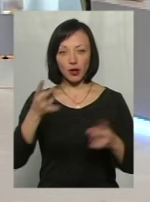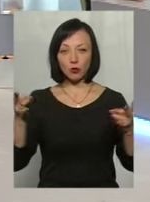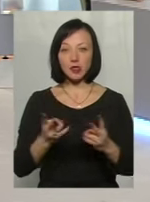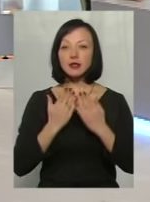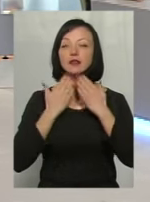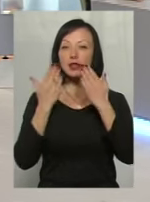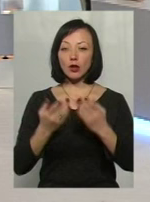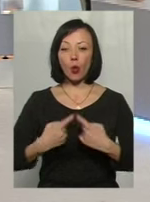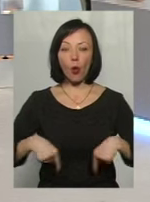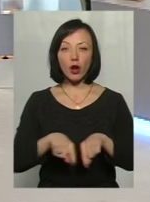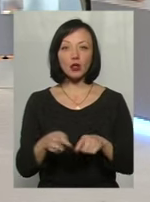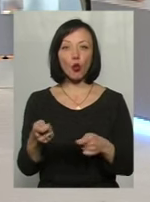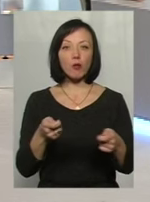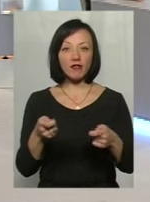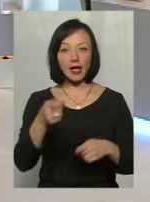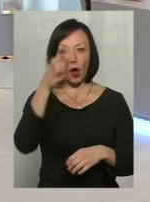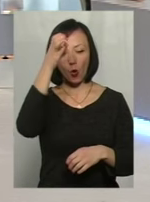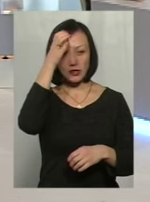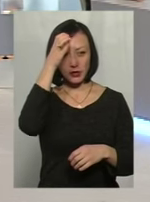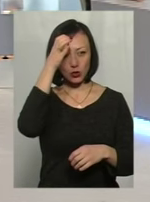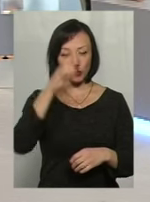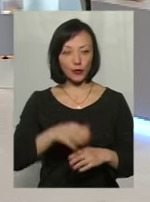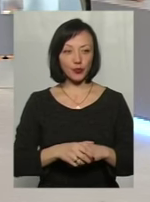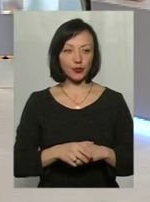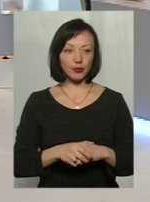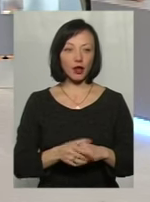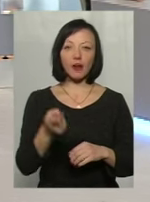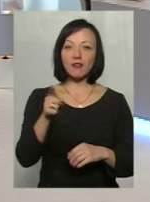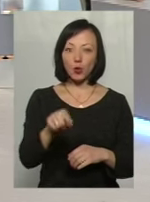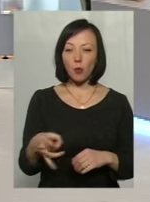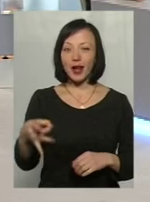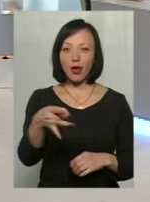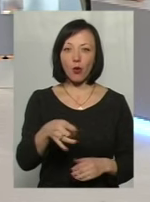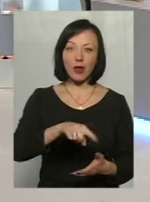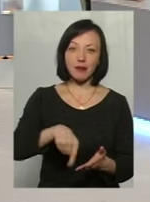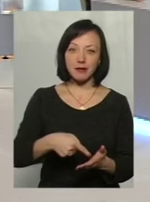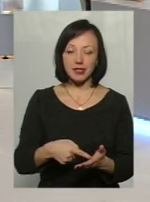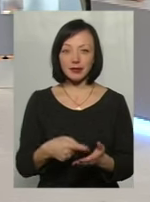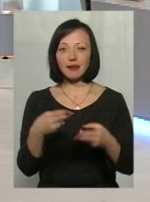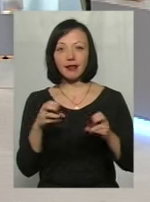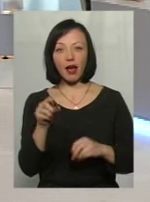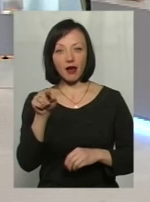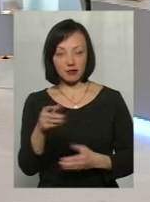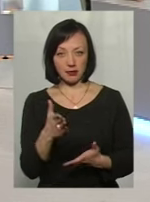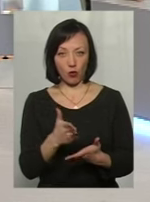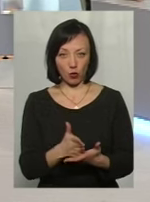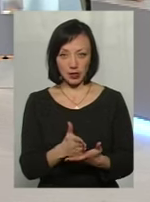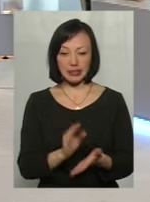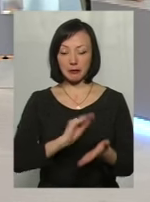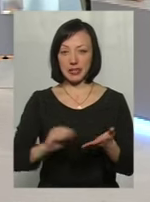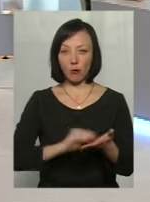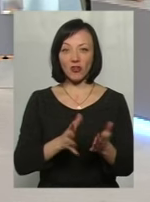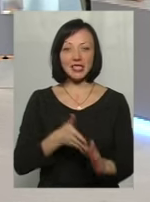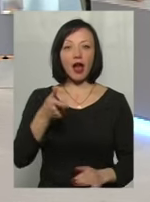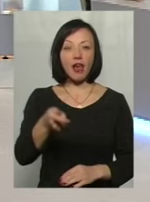звертатися в орган управління освітою в тому регіоні, місті чи районі, де б ви не знаходились, з письмовою